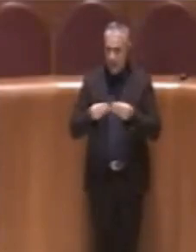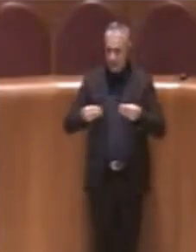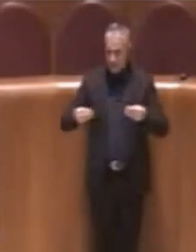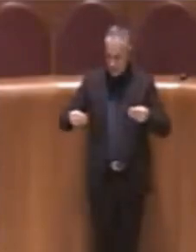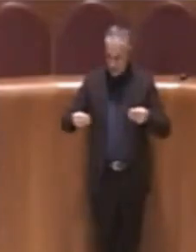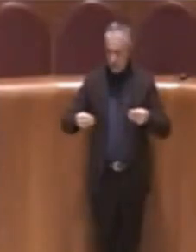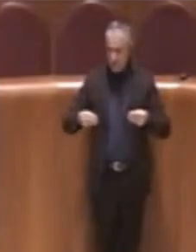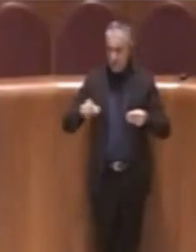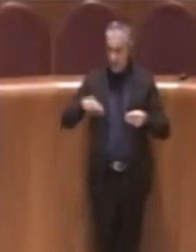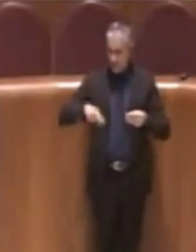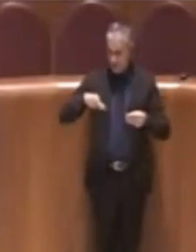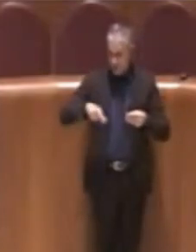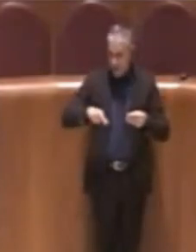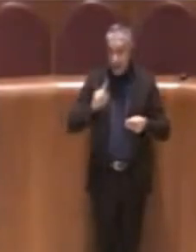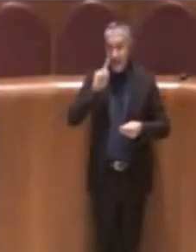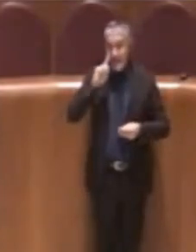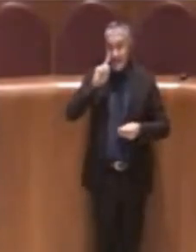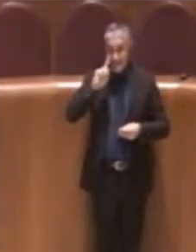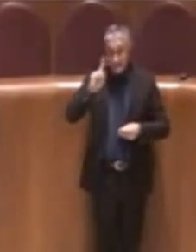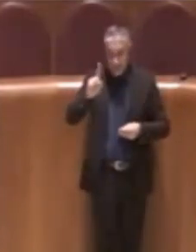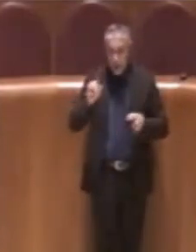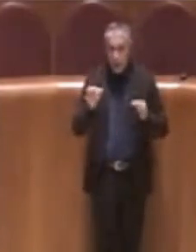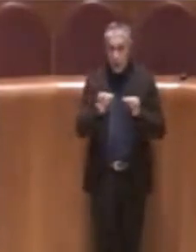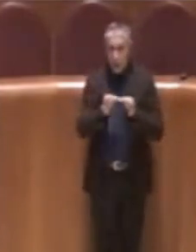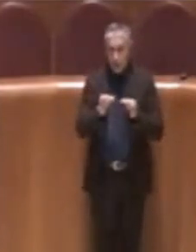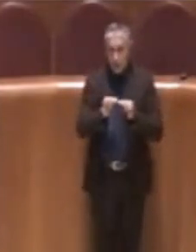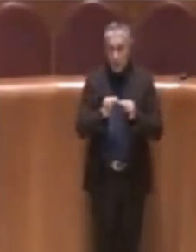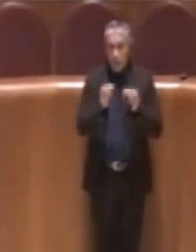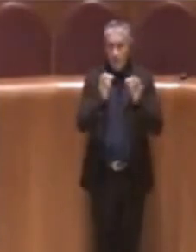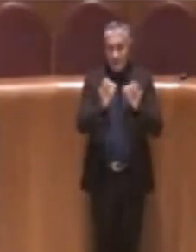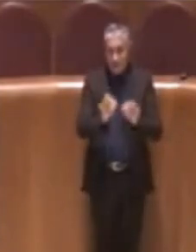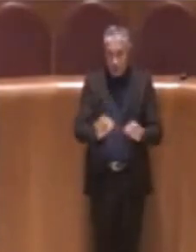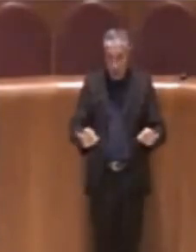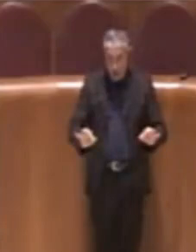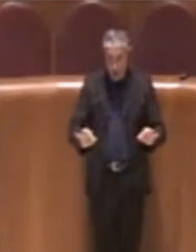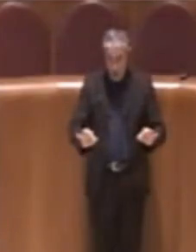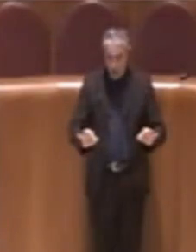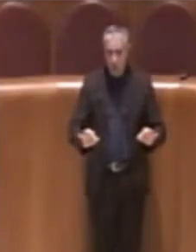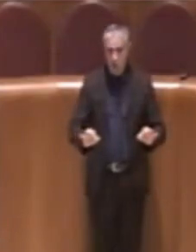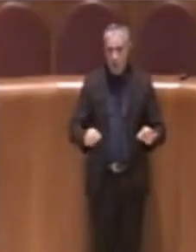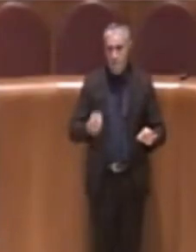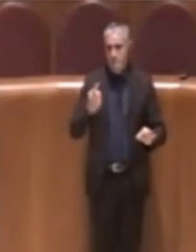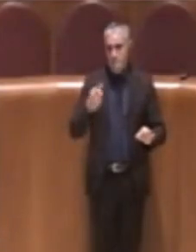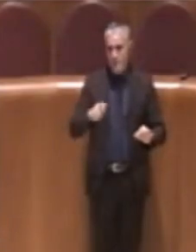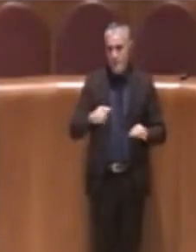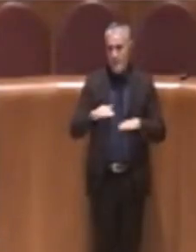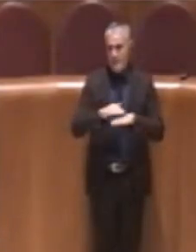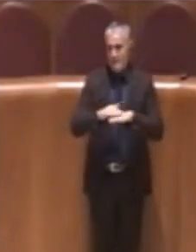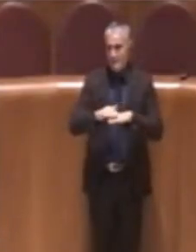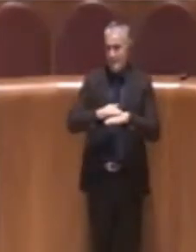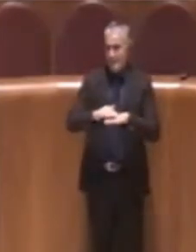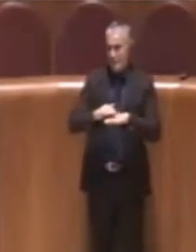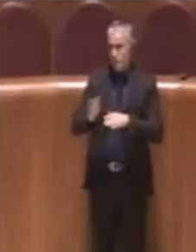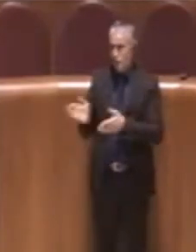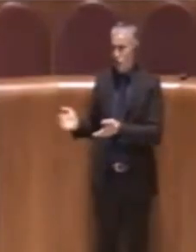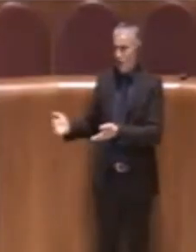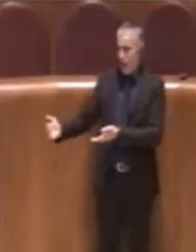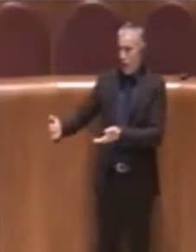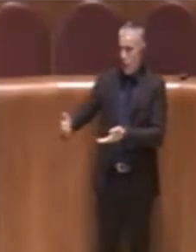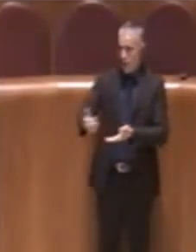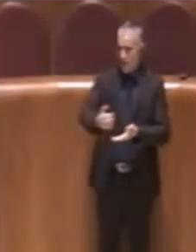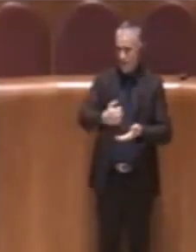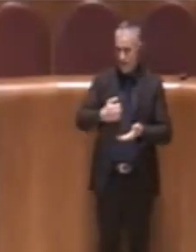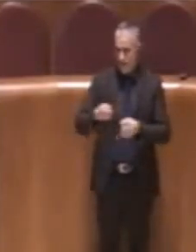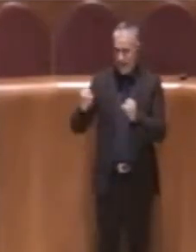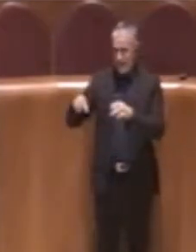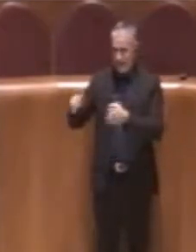virgola, se conformi al decoro per l'effettuazione del servizio di raccolta e smaltimento dei rifiuti solidi urbani